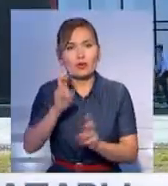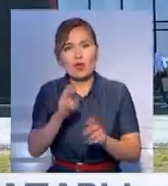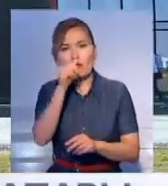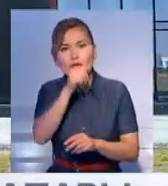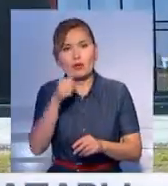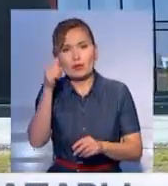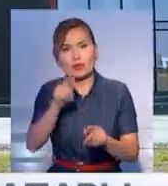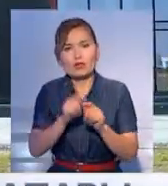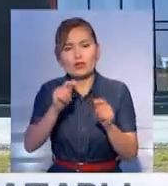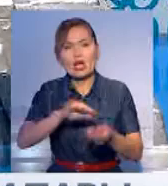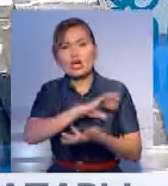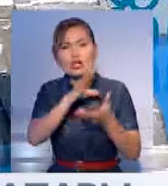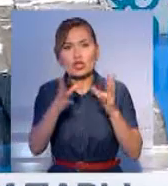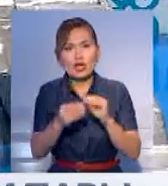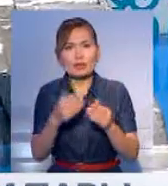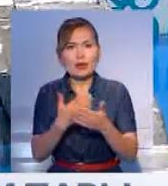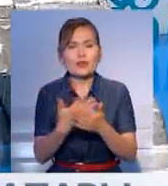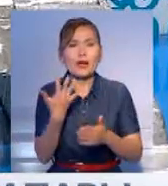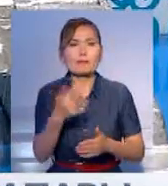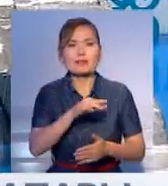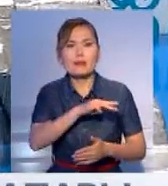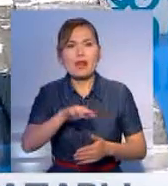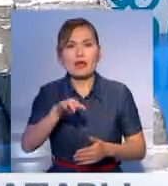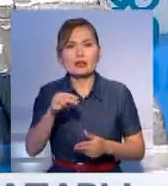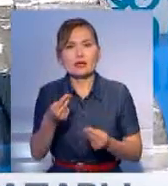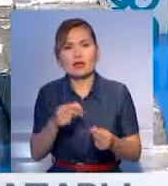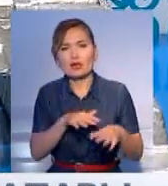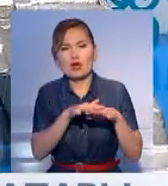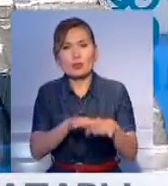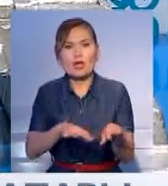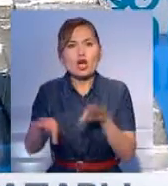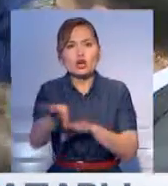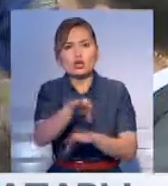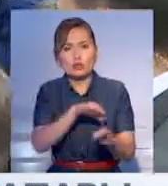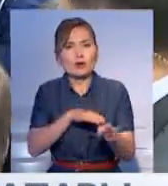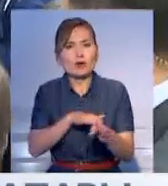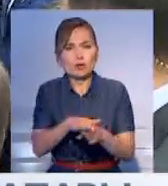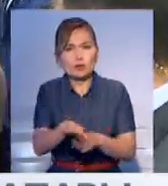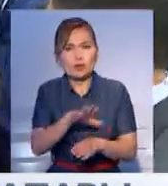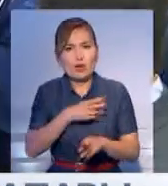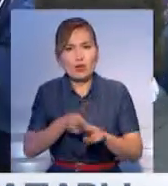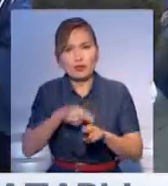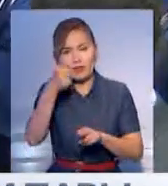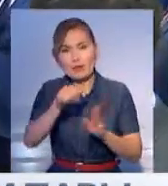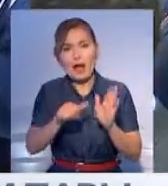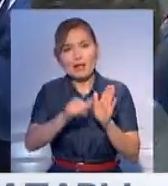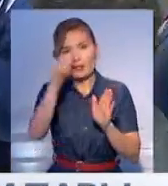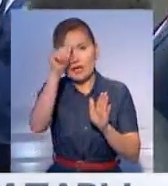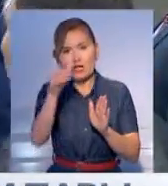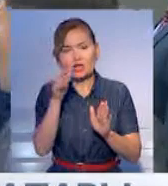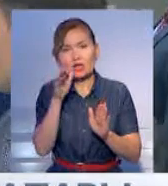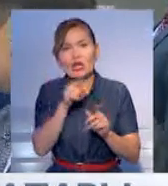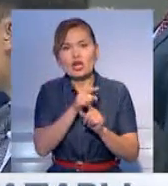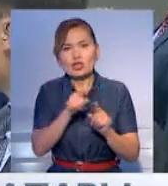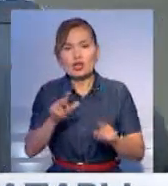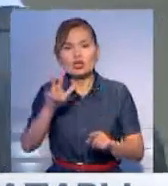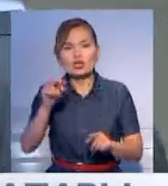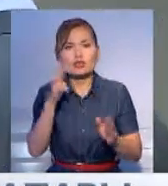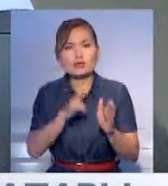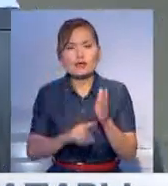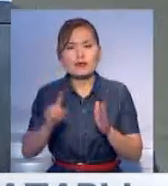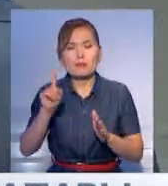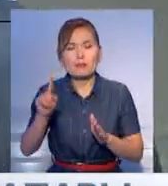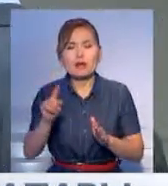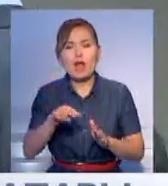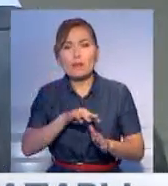былтыр ашылған. Оның жалпы құны шамамен 5 миллиард теңге. Қазір жобаның бірінші кезеңі іске асты. Биыл 6 айдың ішінде 381 миллион теңгенің